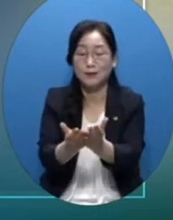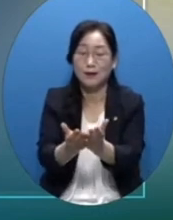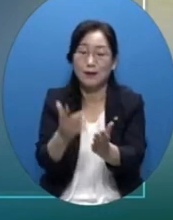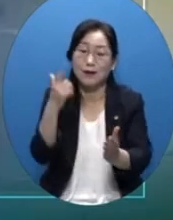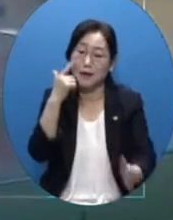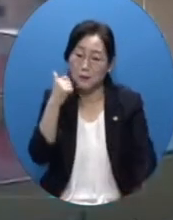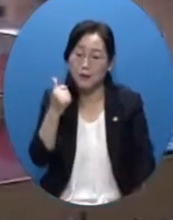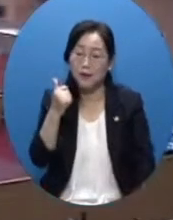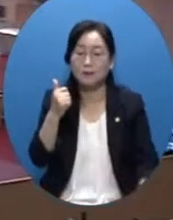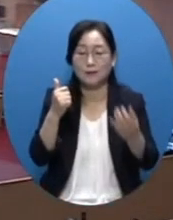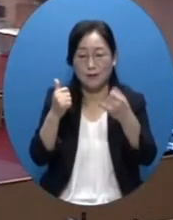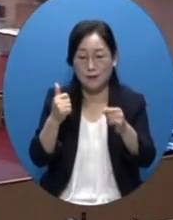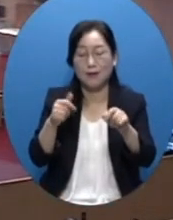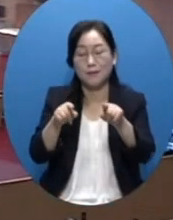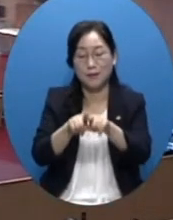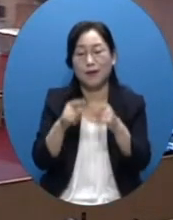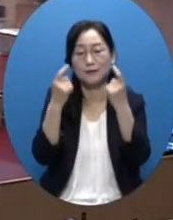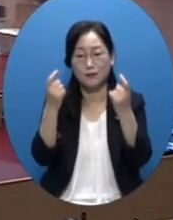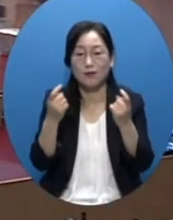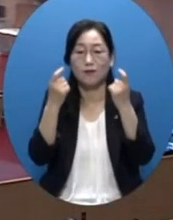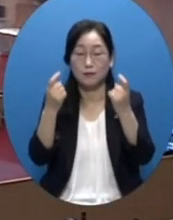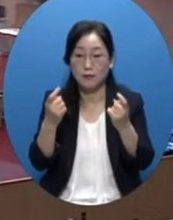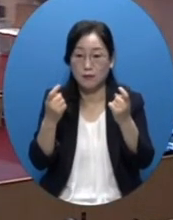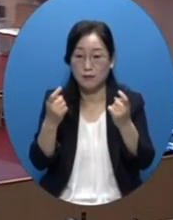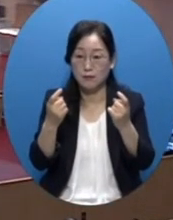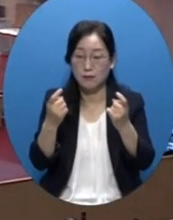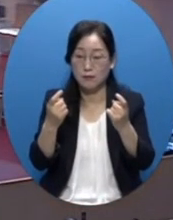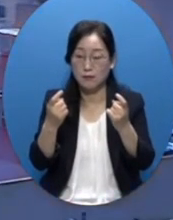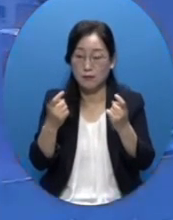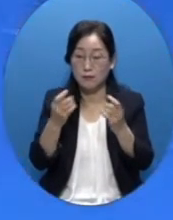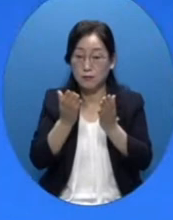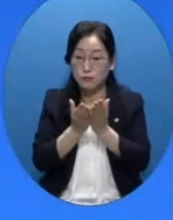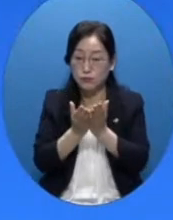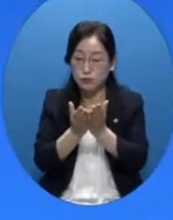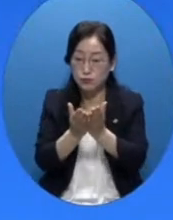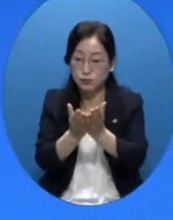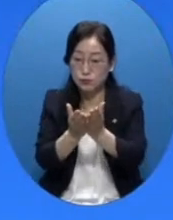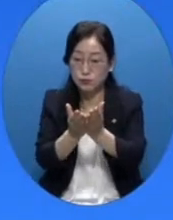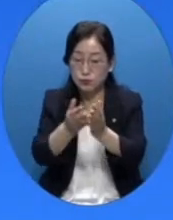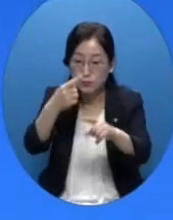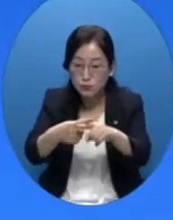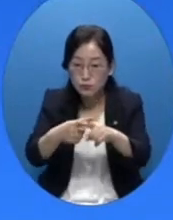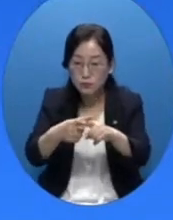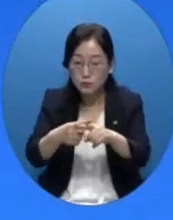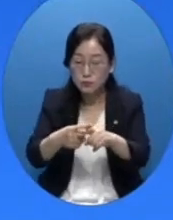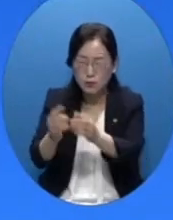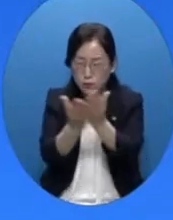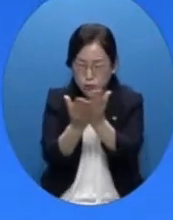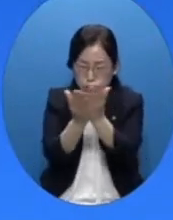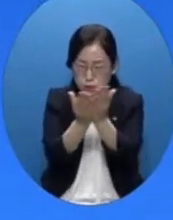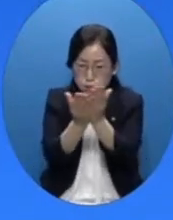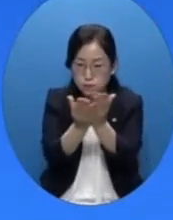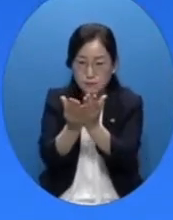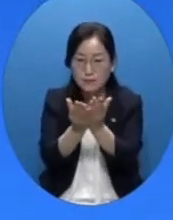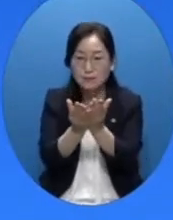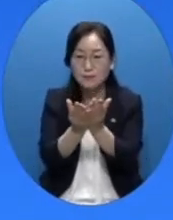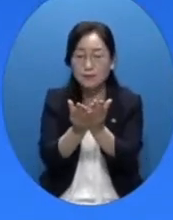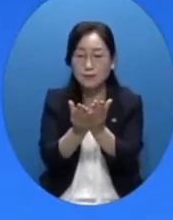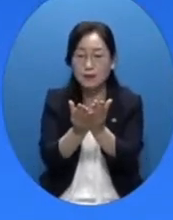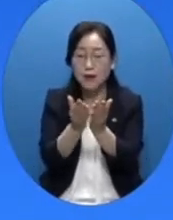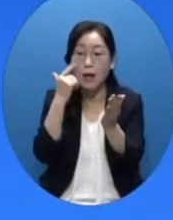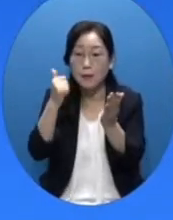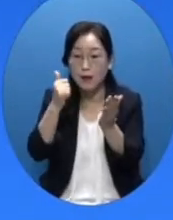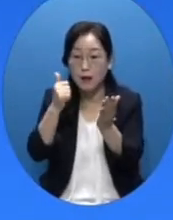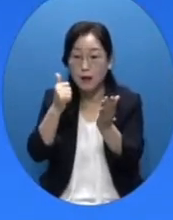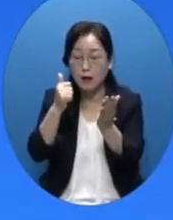아버지 함께 여행 하는 시간을 가졌는데 그만 호수 중간쯤 목 가다가 왜 갑자기 다 받고 그의 아버지가